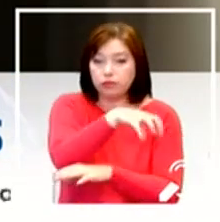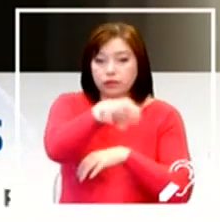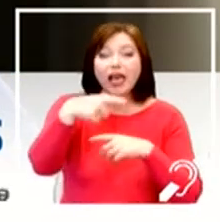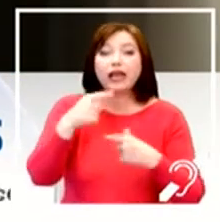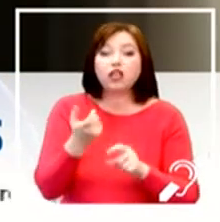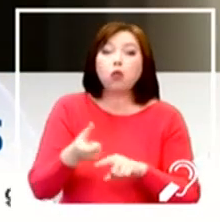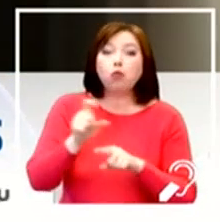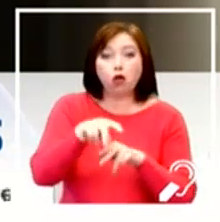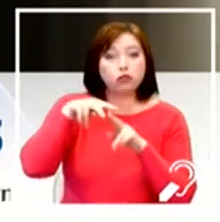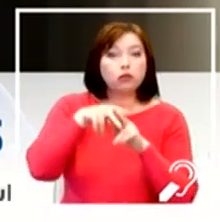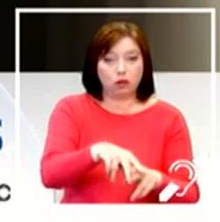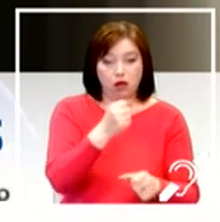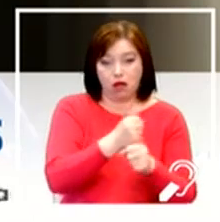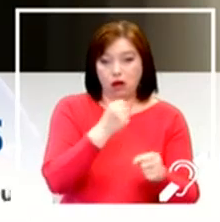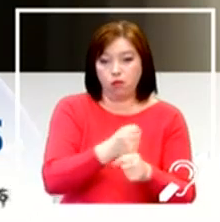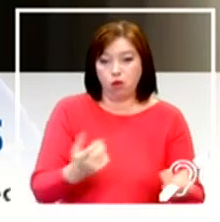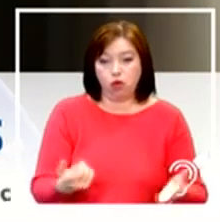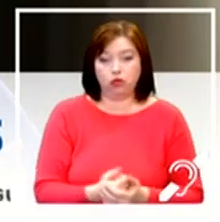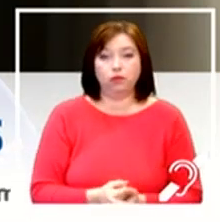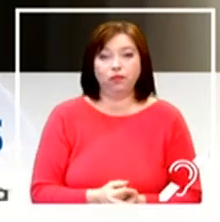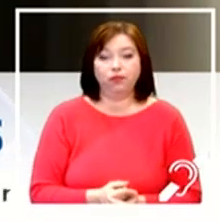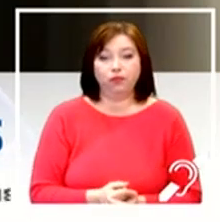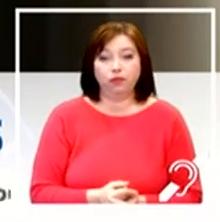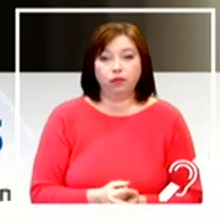acele state unde avem această necesitate de a